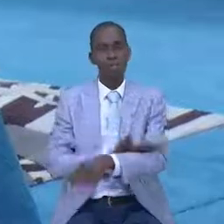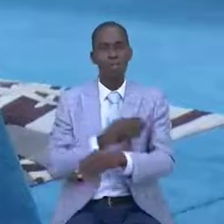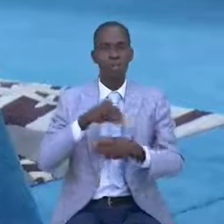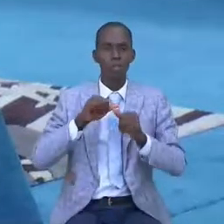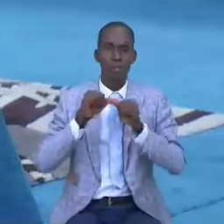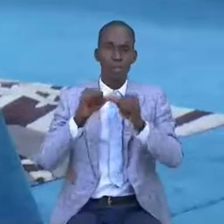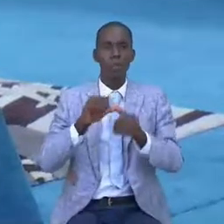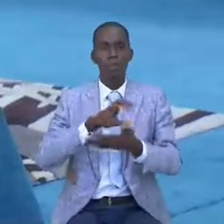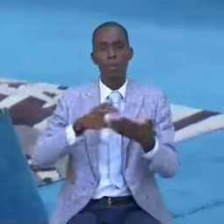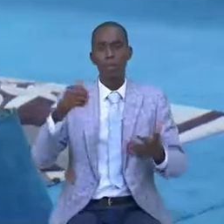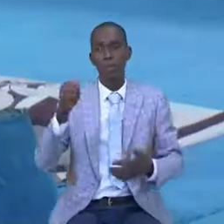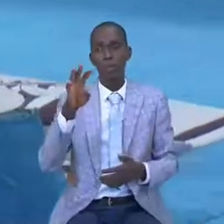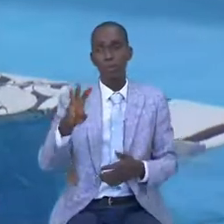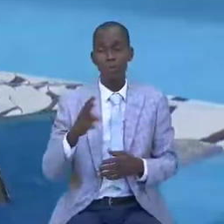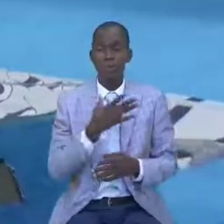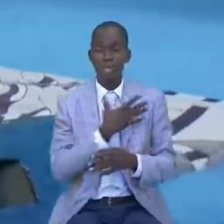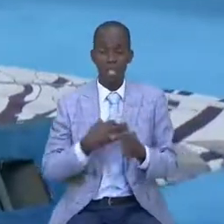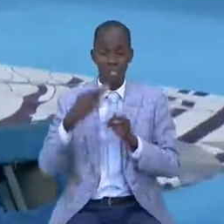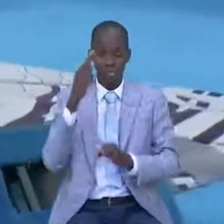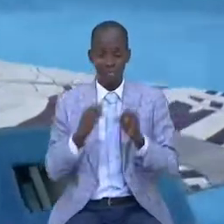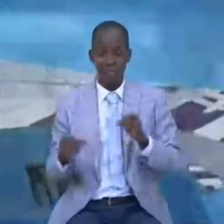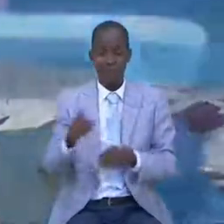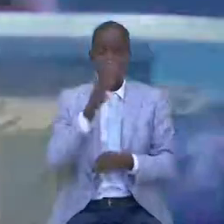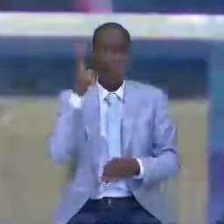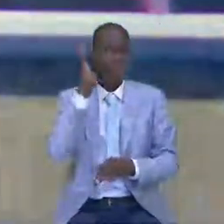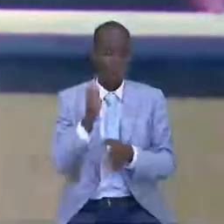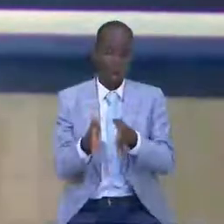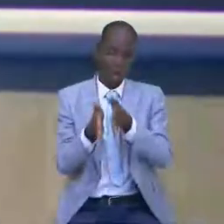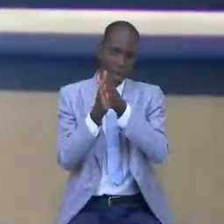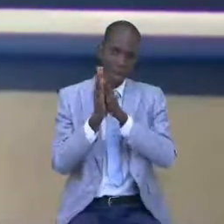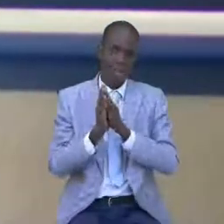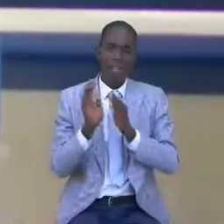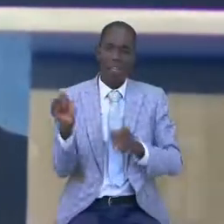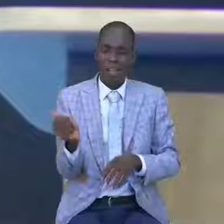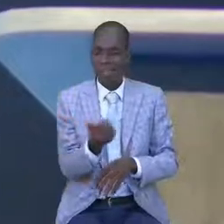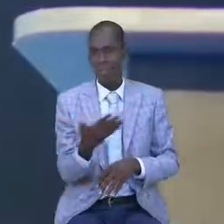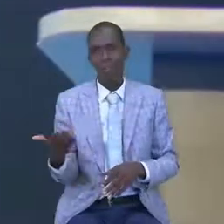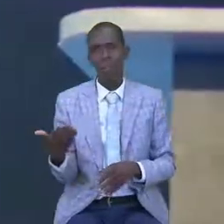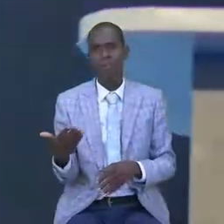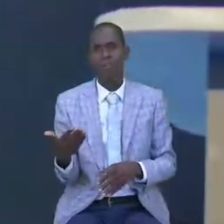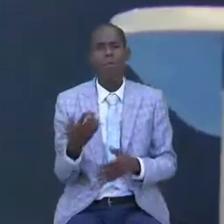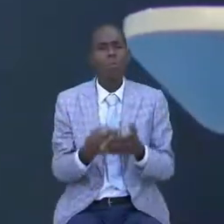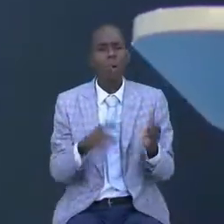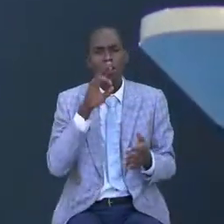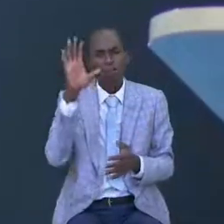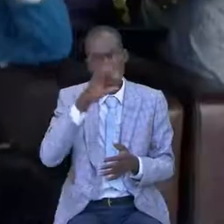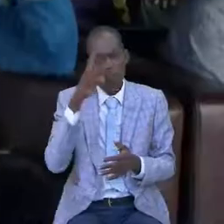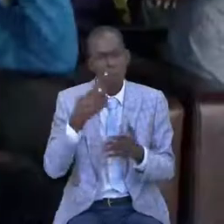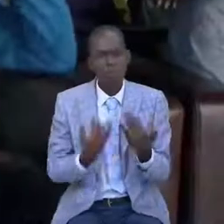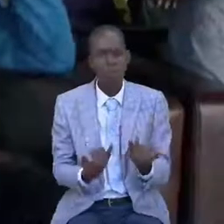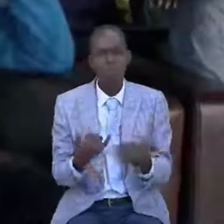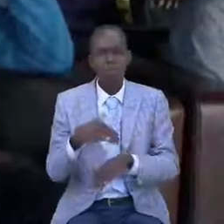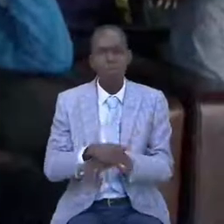Père soit glorifié dans le Fils. Le verset 14 dit: si vous demandez